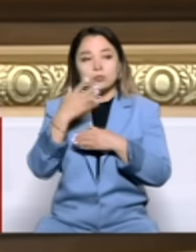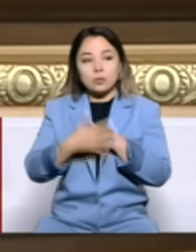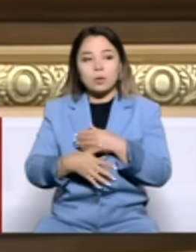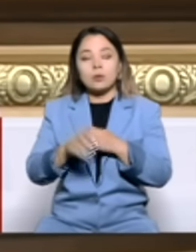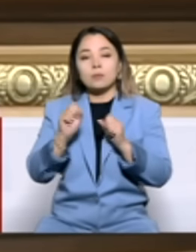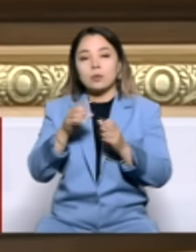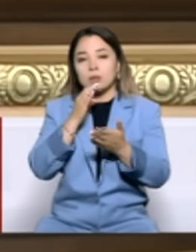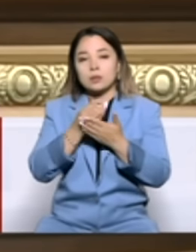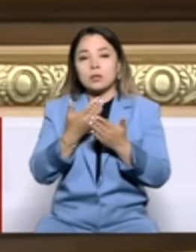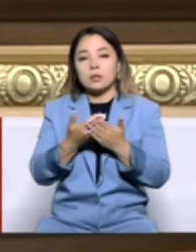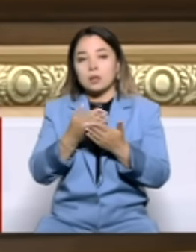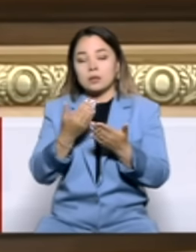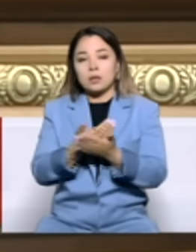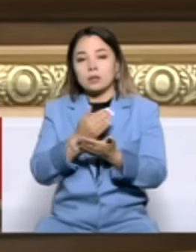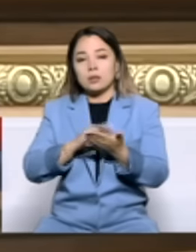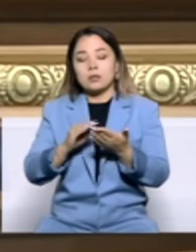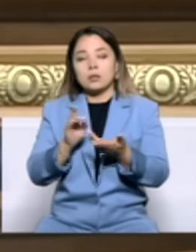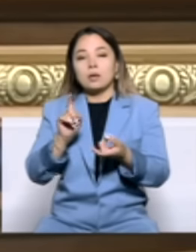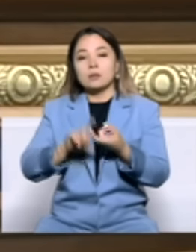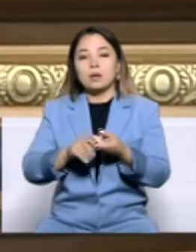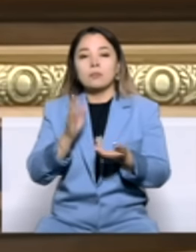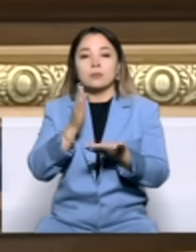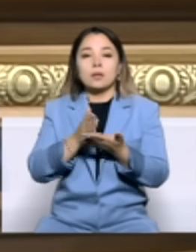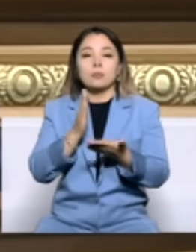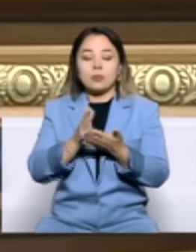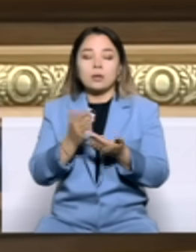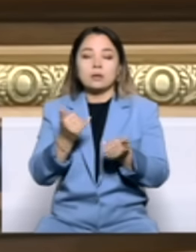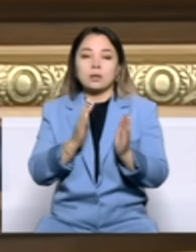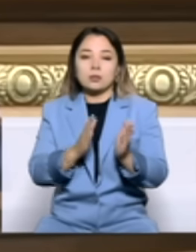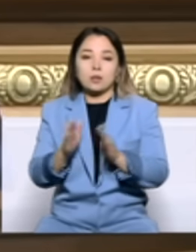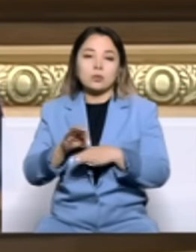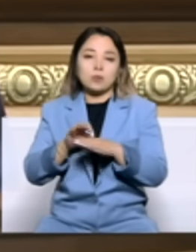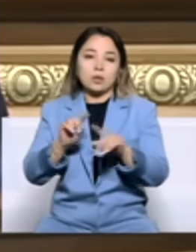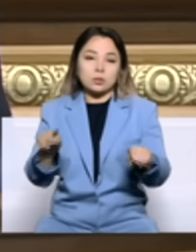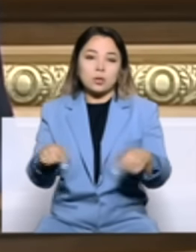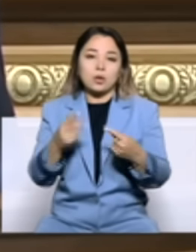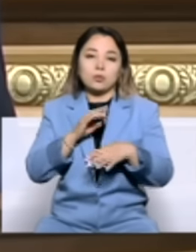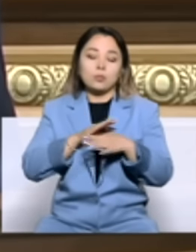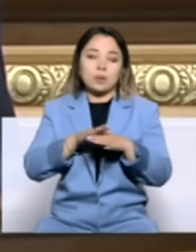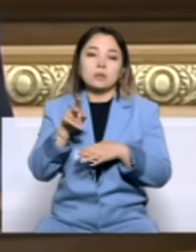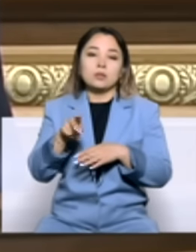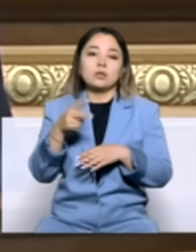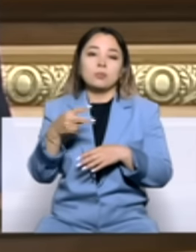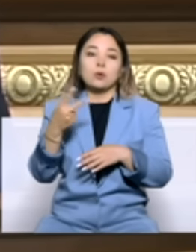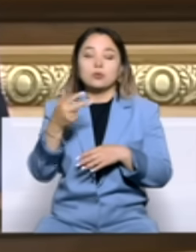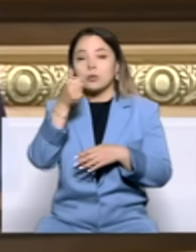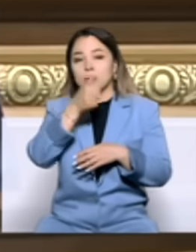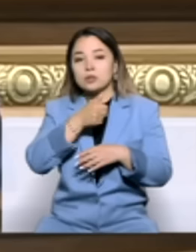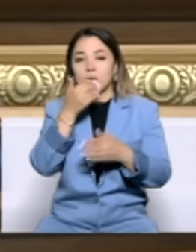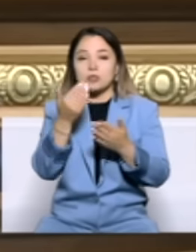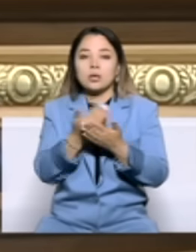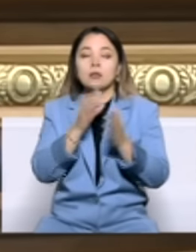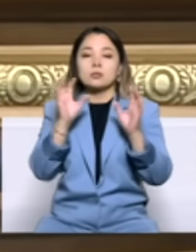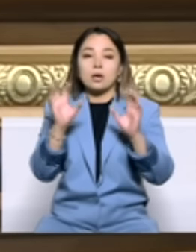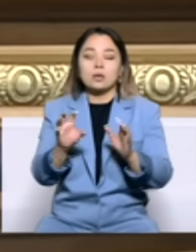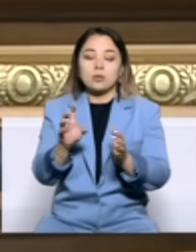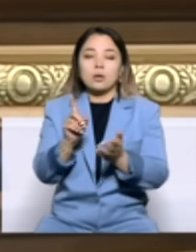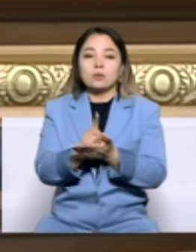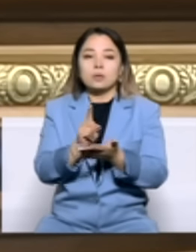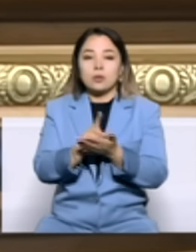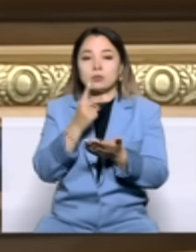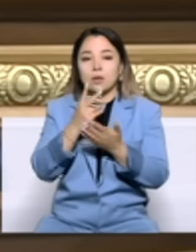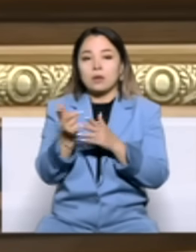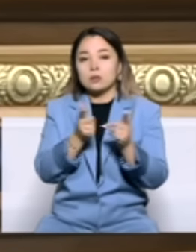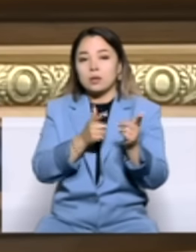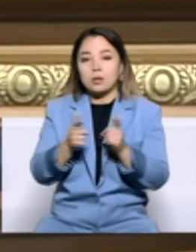болжауға болатындай етіп жүргізілуіне тікелей байланысты. Фискалды реттеудің қайта жаңғырту үшін 2023 жылы жаңа салық кодексі әзірленеді.